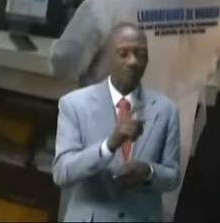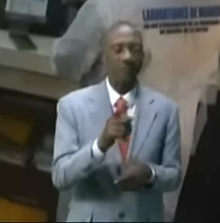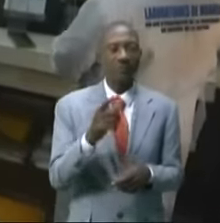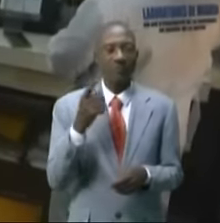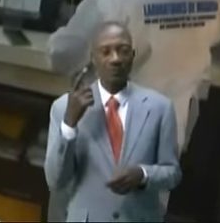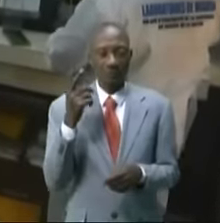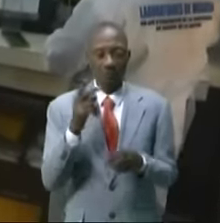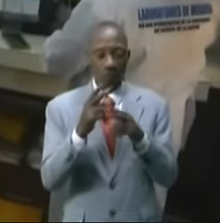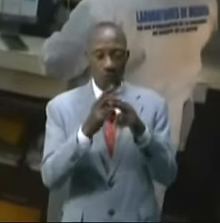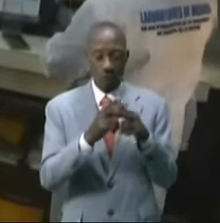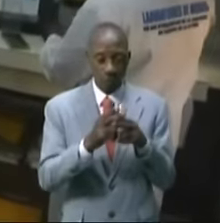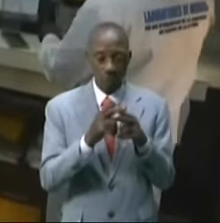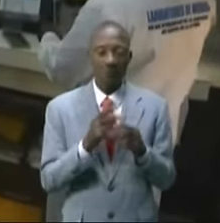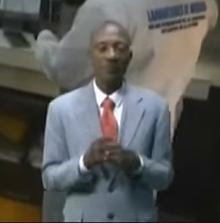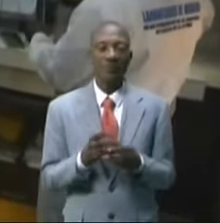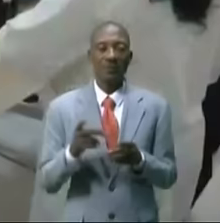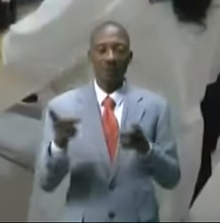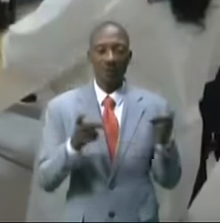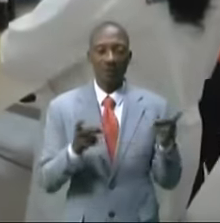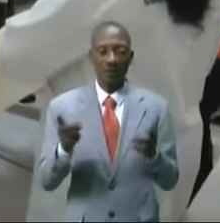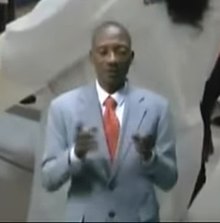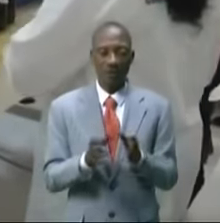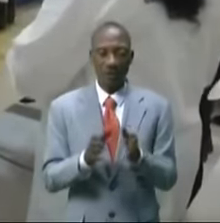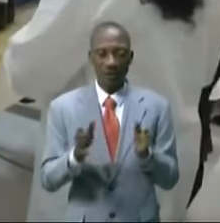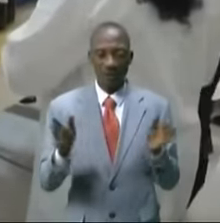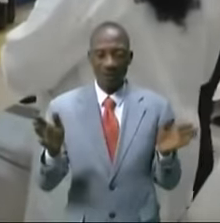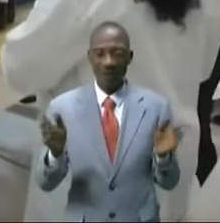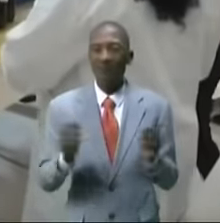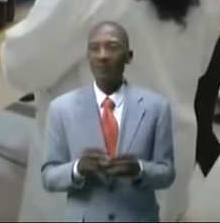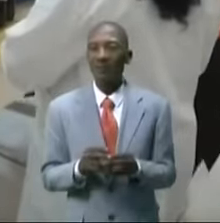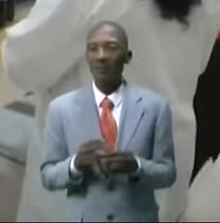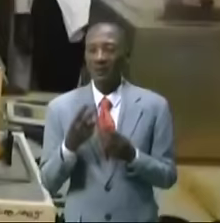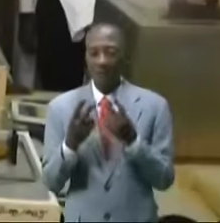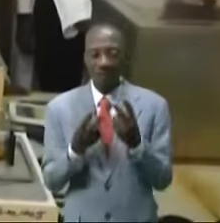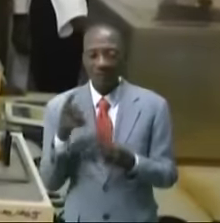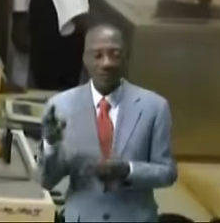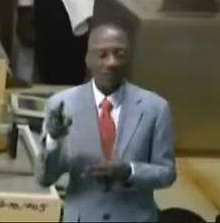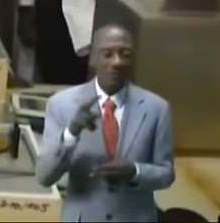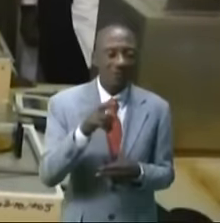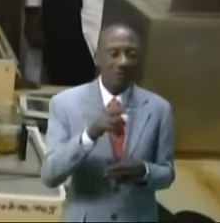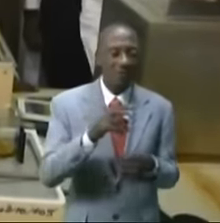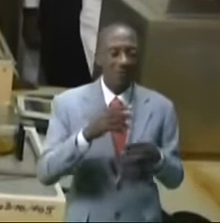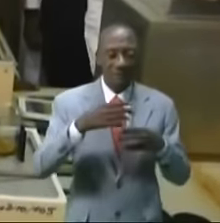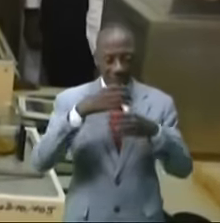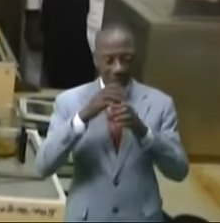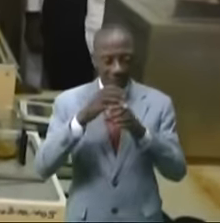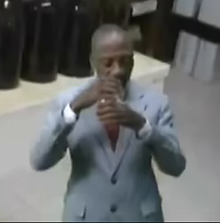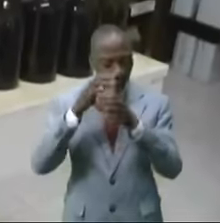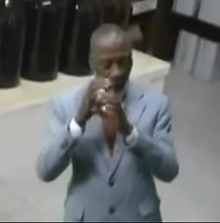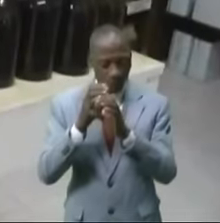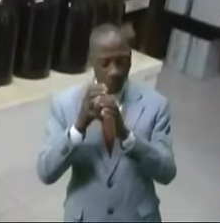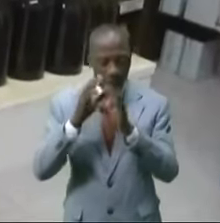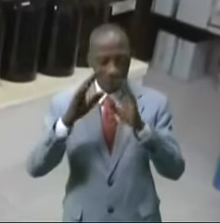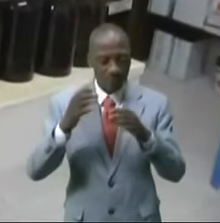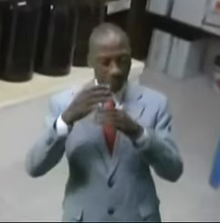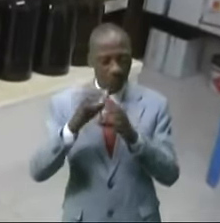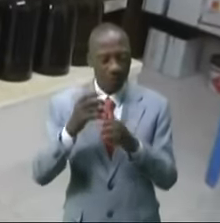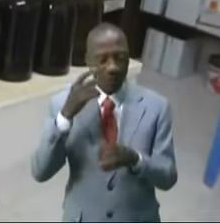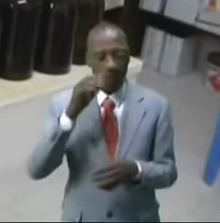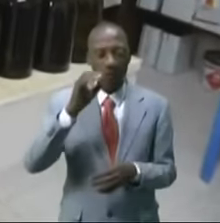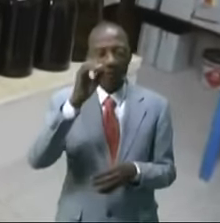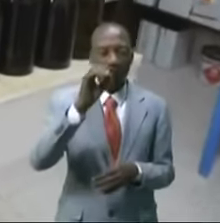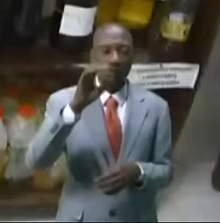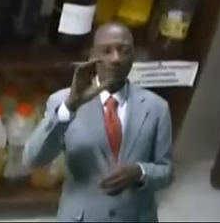le directeur général Étienne Chimanga Mutombo a inspecté le laboratoire de l'OCC spécialisé en contrôle